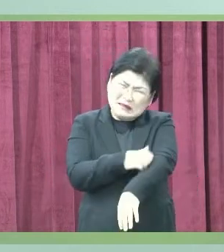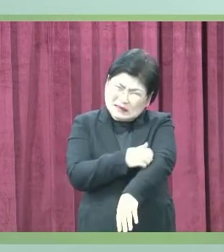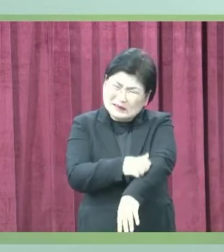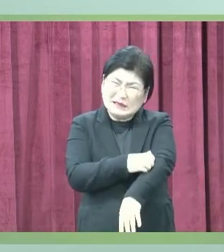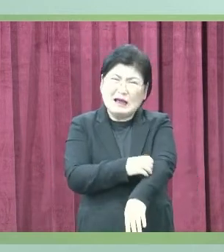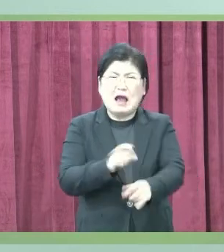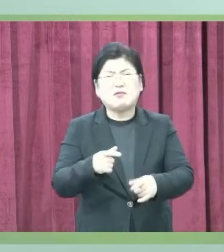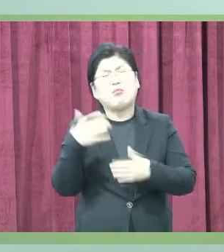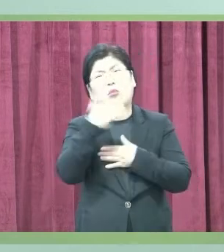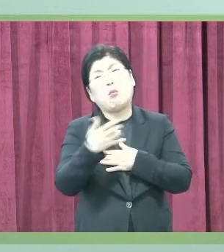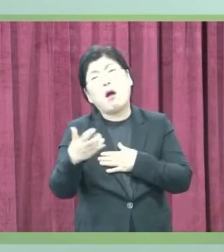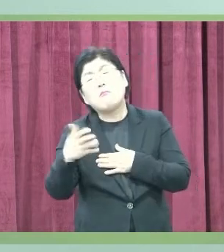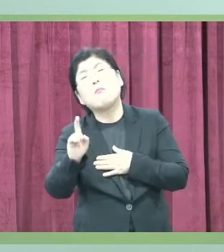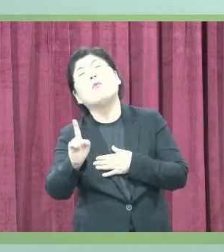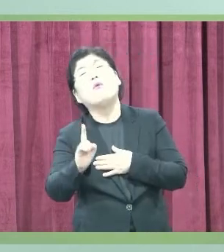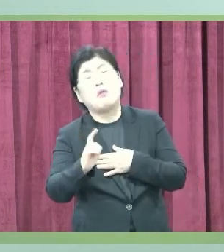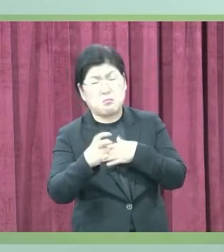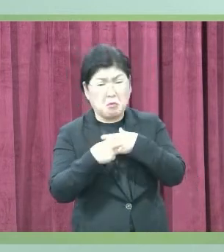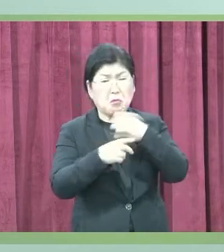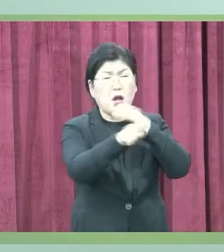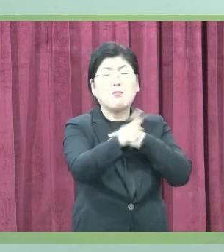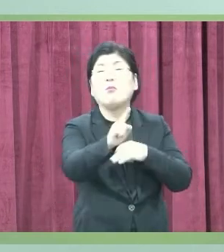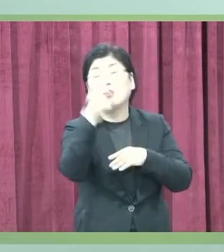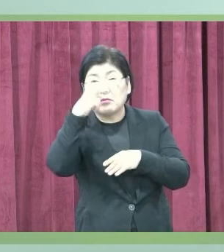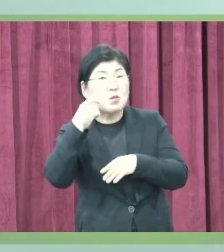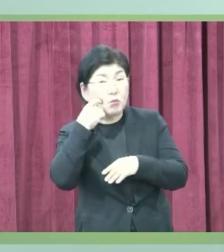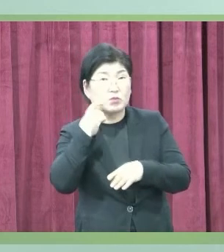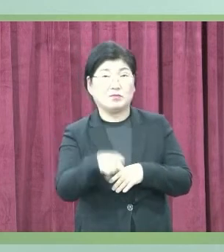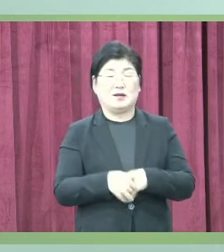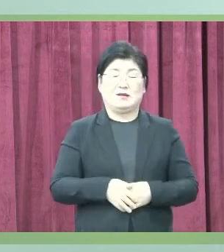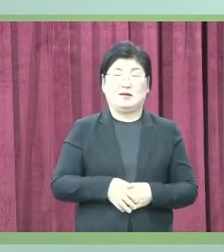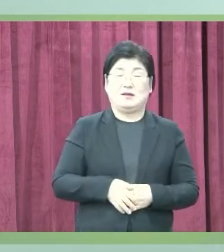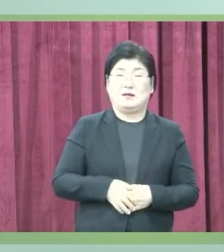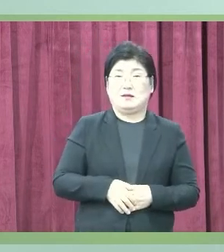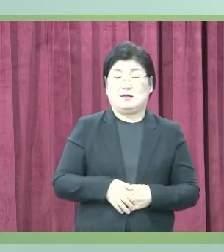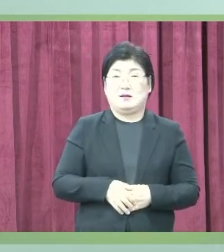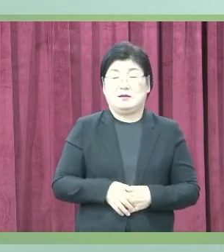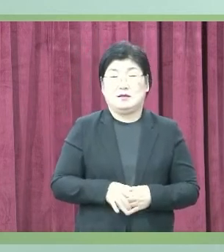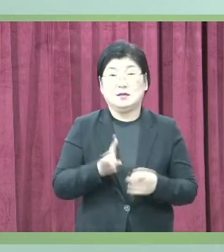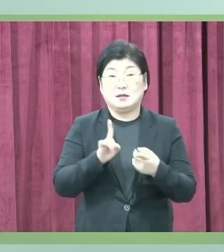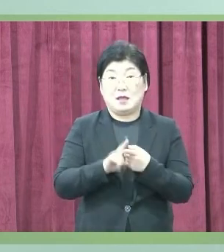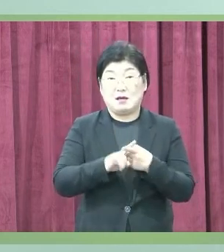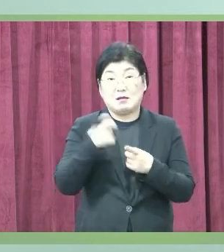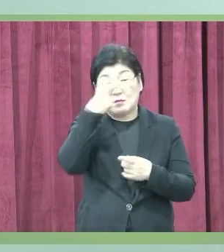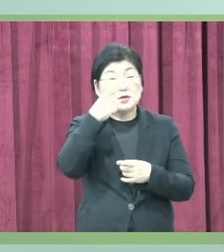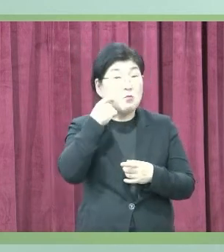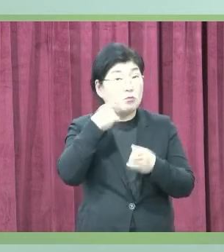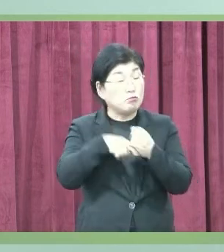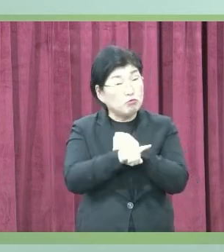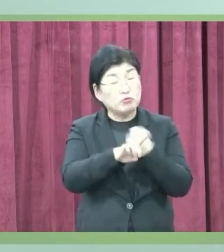또 아파서 검진을 할 수 없다, 이런 질문이 대부분이었습니다. 그래서 이러한 미수검 사유를